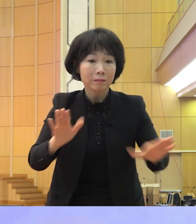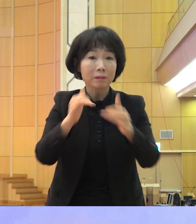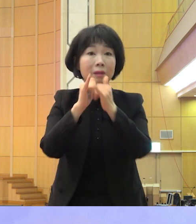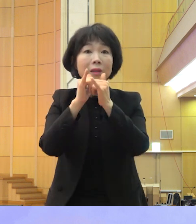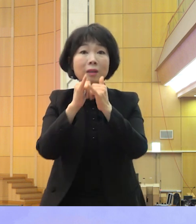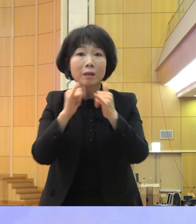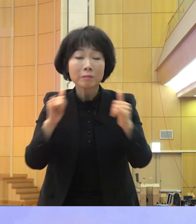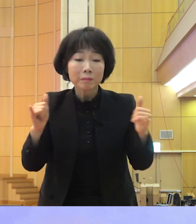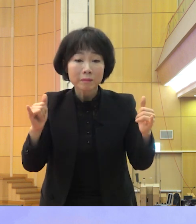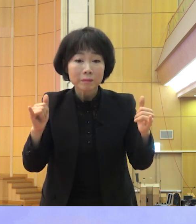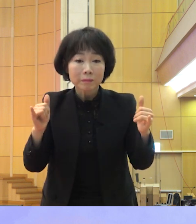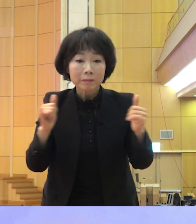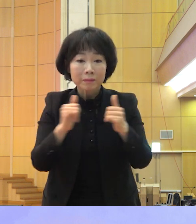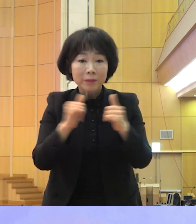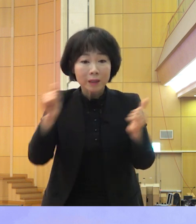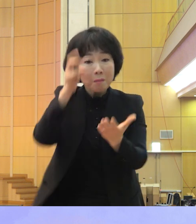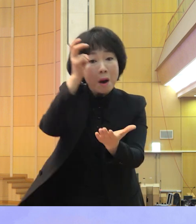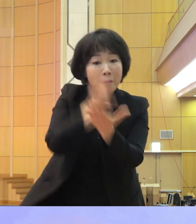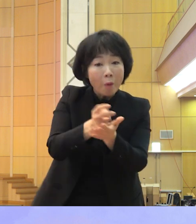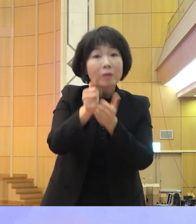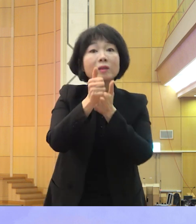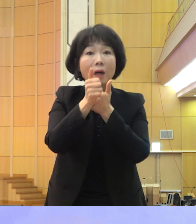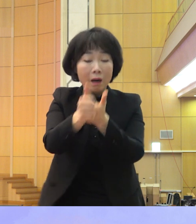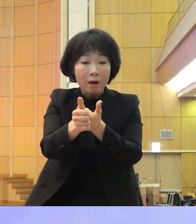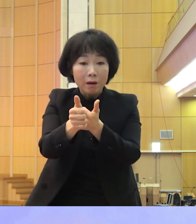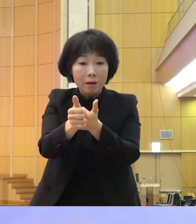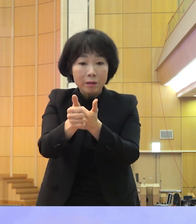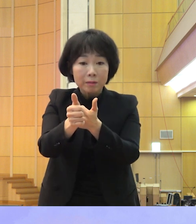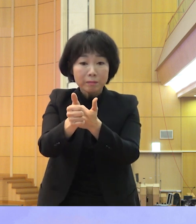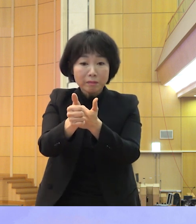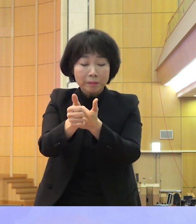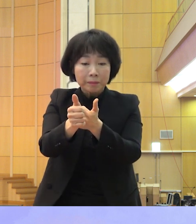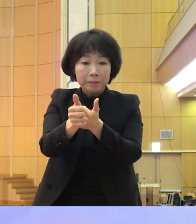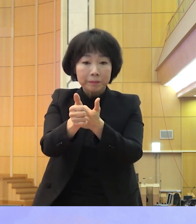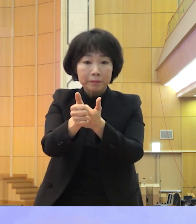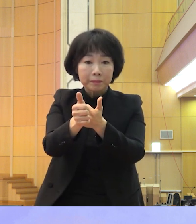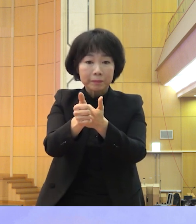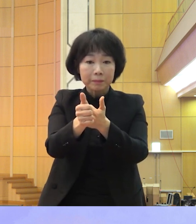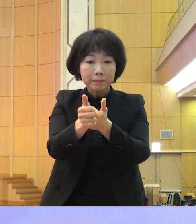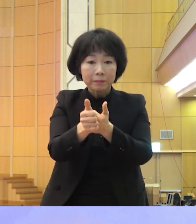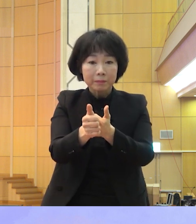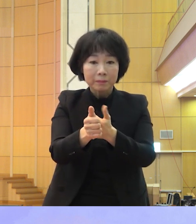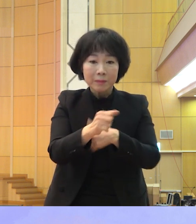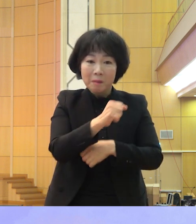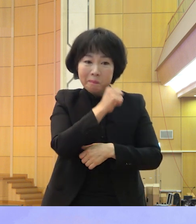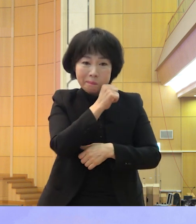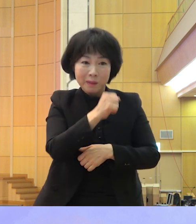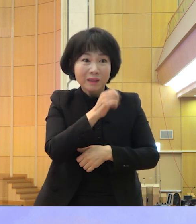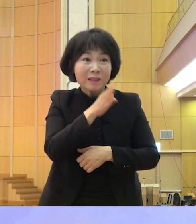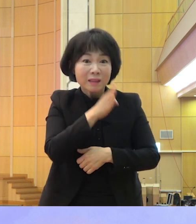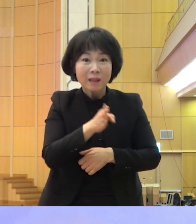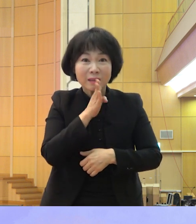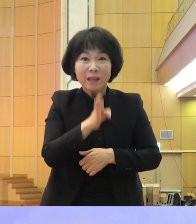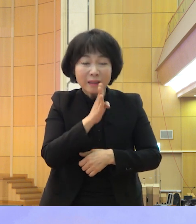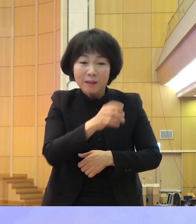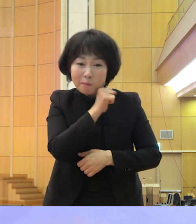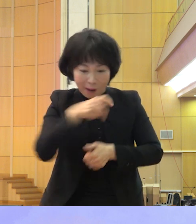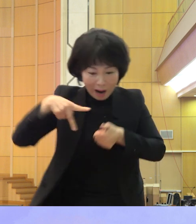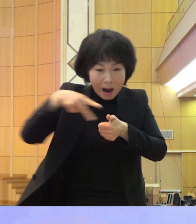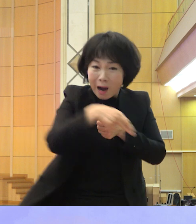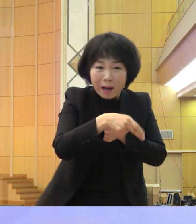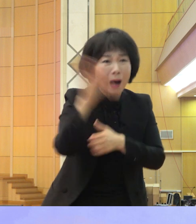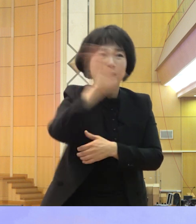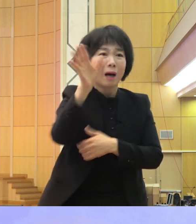사람이 율법에 따라서 소위 말하면 포피를 베거나 양피를 베거나